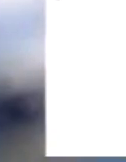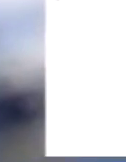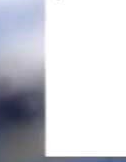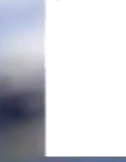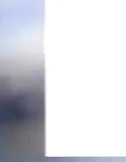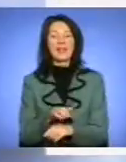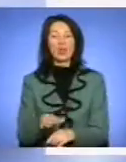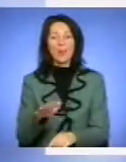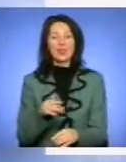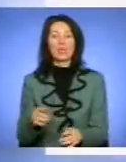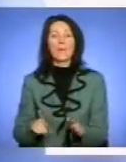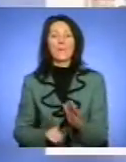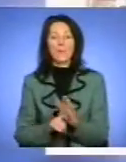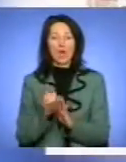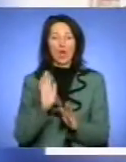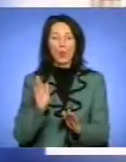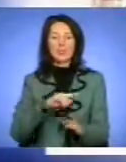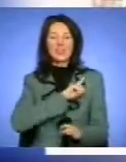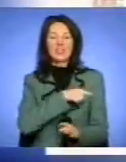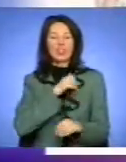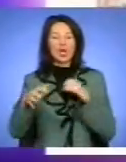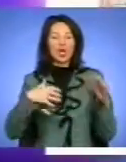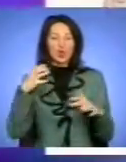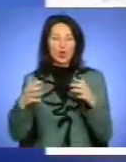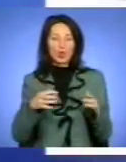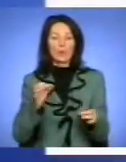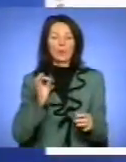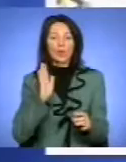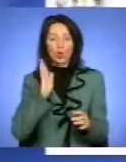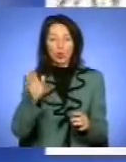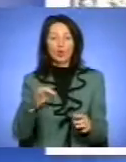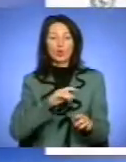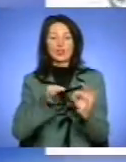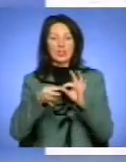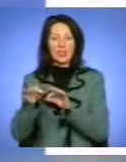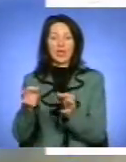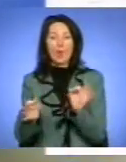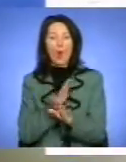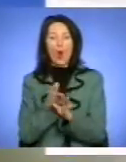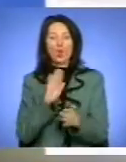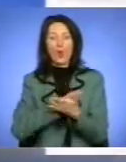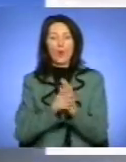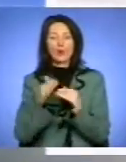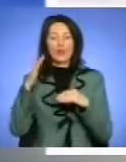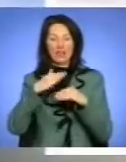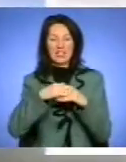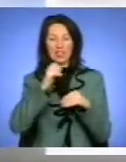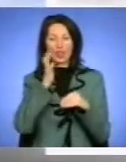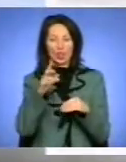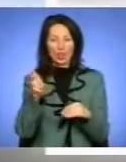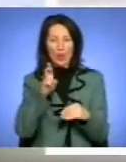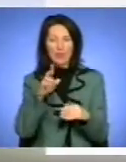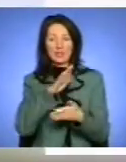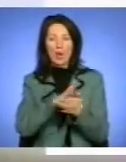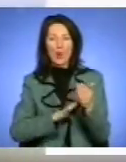На Тернопільщину насувається сильний шторм. Синоптики прогнозують, що складні погодні умови спостерігатимуться ввечері 14 березня та